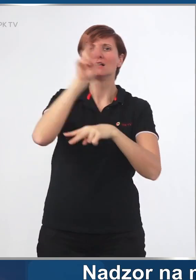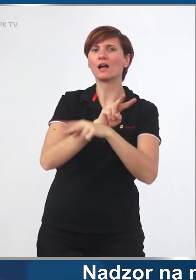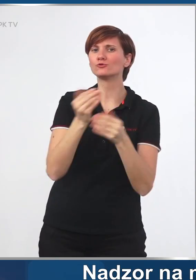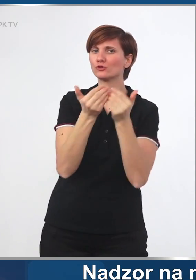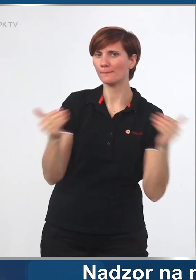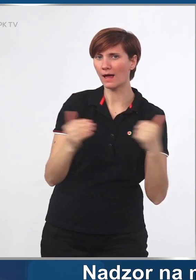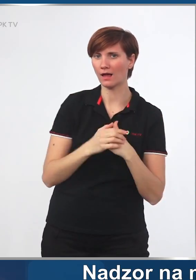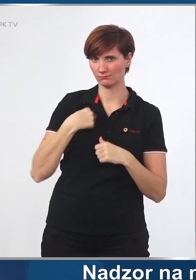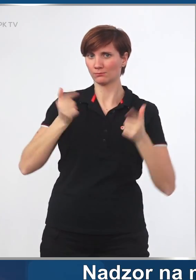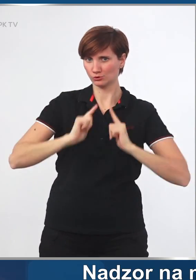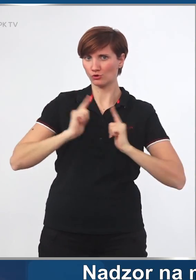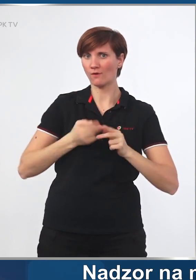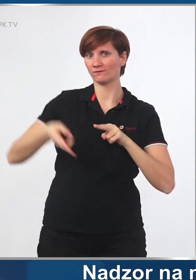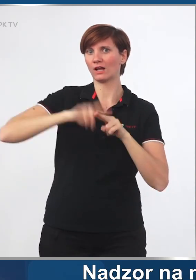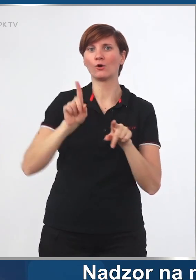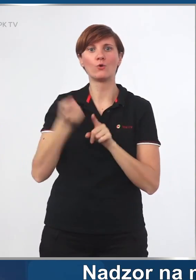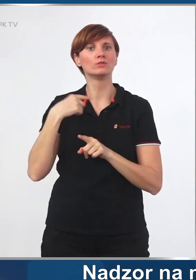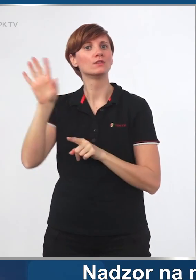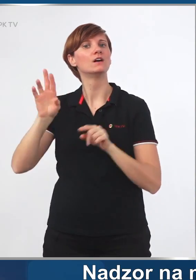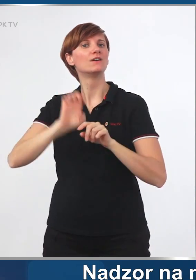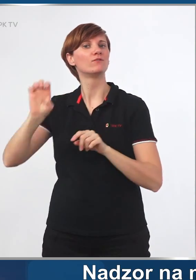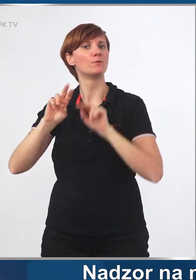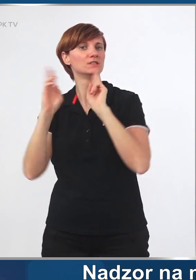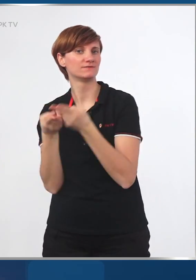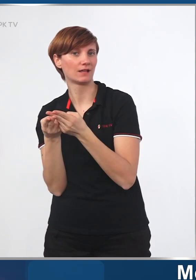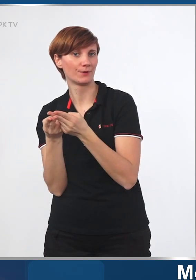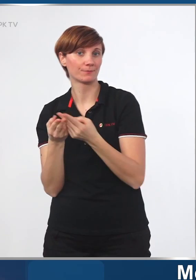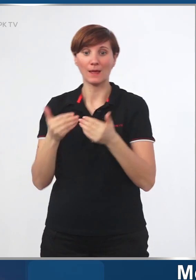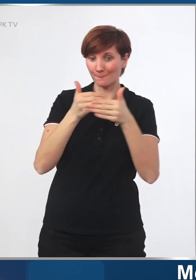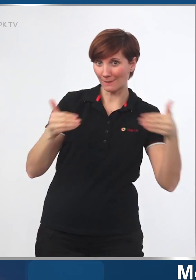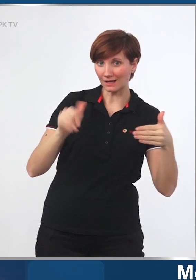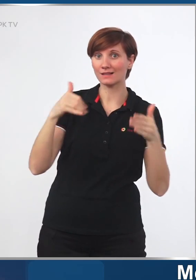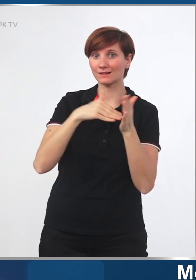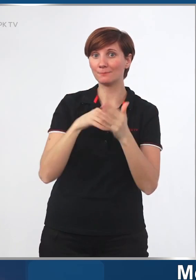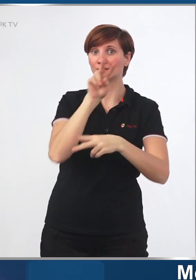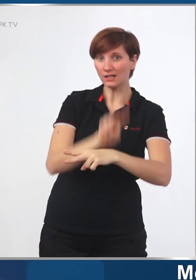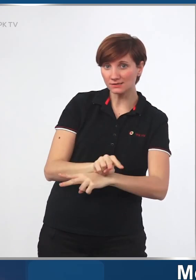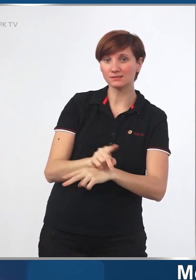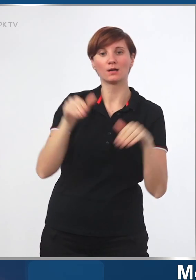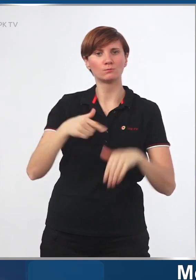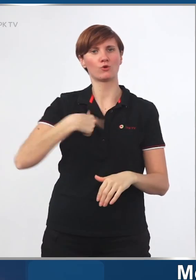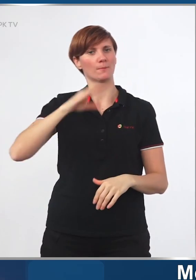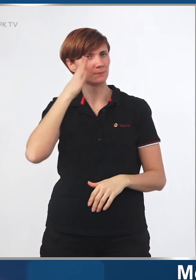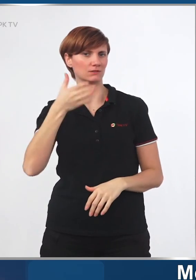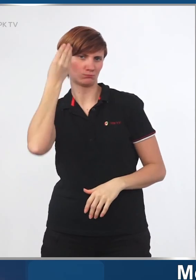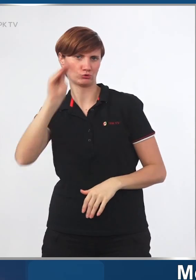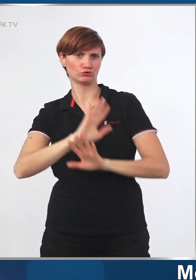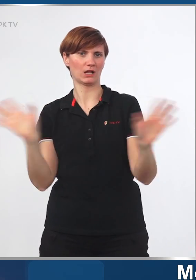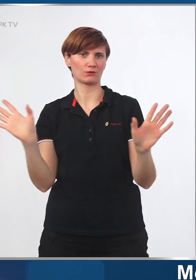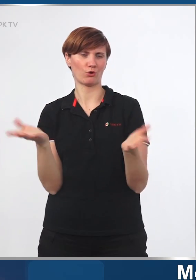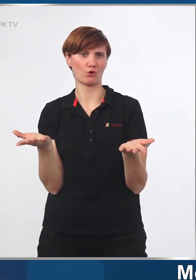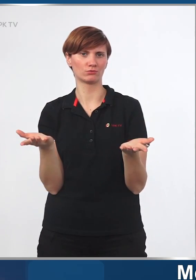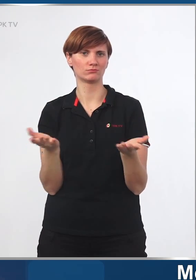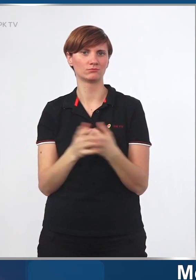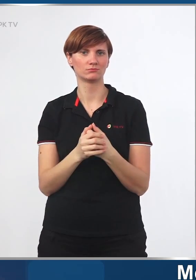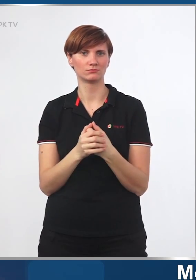Grenzsicherung. Das ist eine unserer Erwartungen, die wir für den Europäischen Rat mithaben. Dass eben Grenzen bewacht werden müssen und dass auch zur Ehrlichkeit